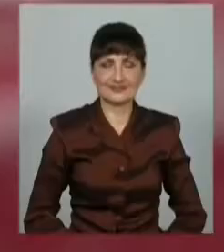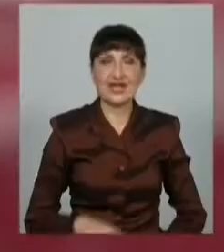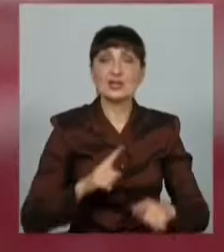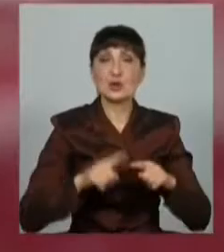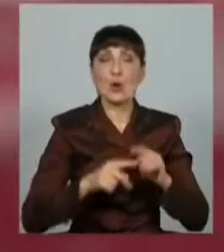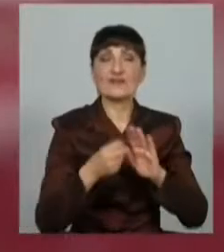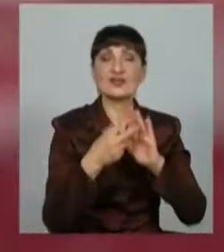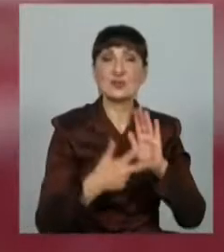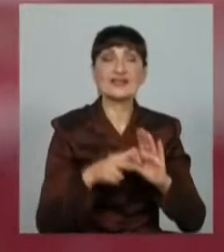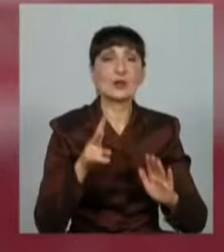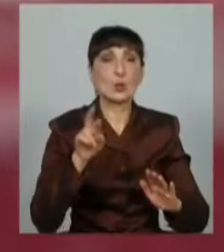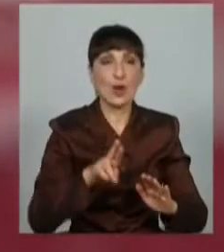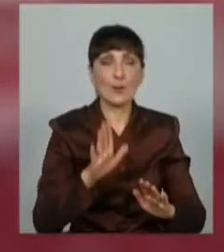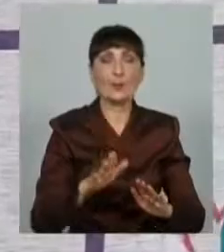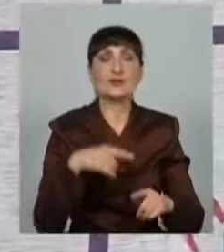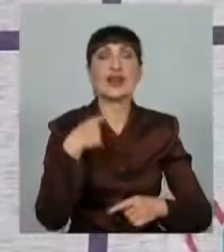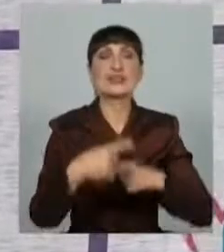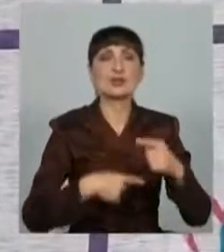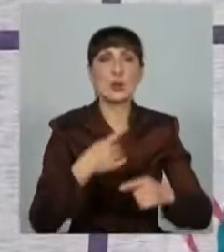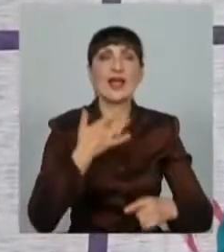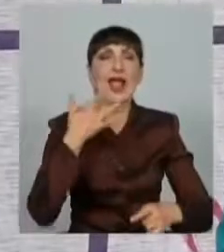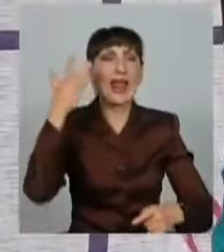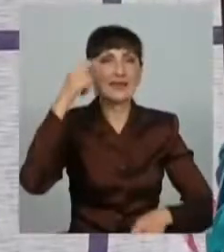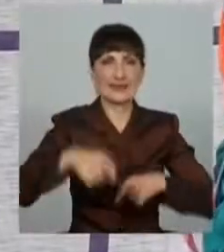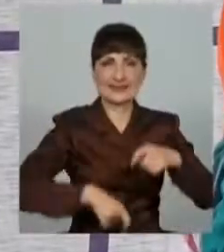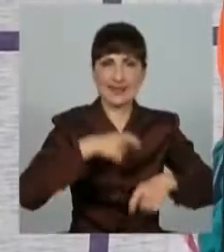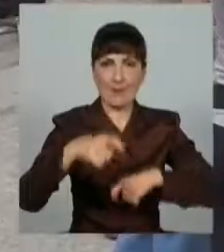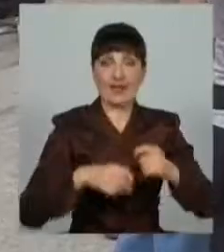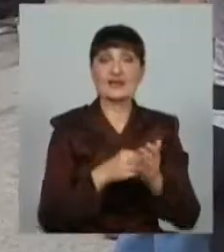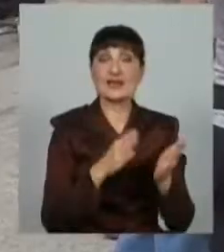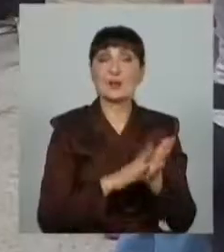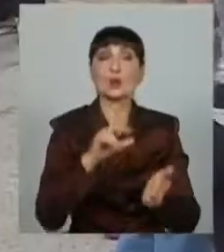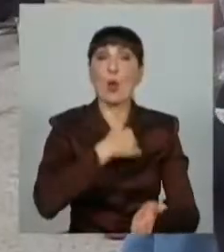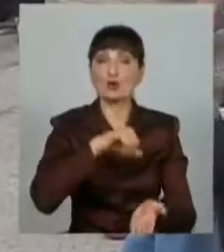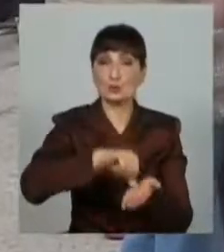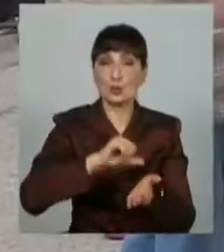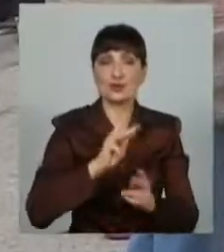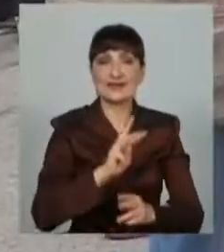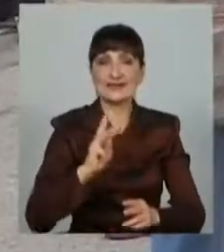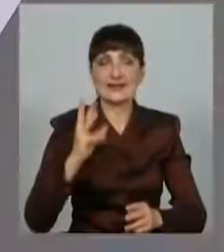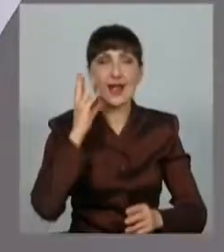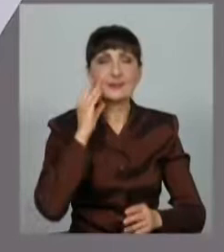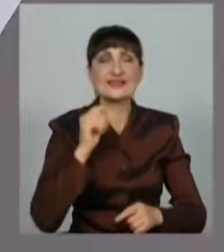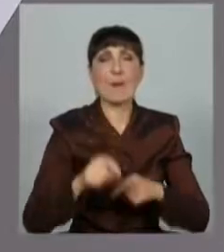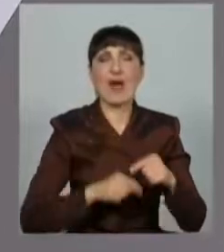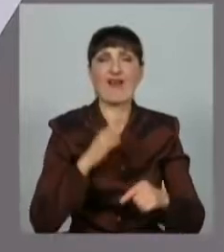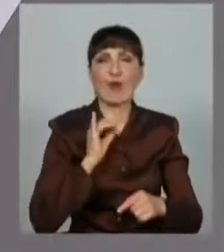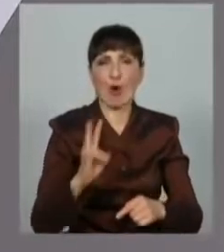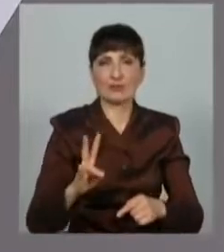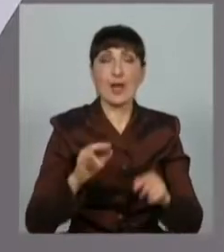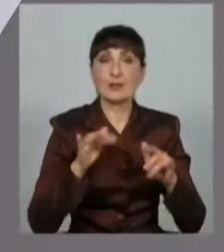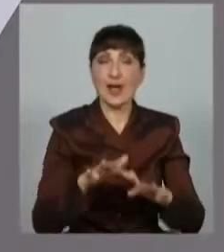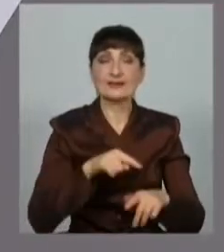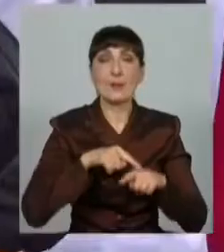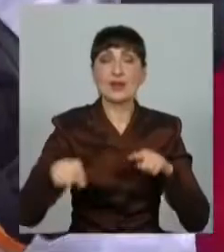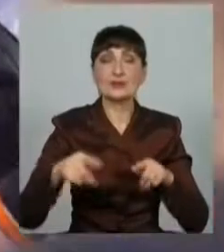Совсем скоро, 18 июля, состоится традиционный летний забег. Зарегистрироваться на участие можно на сайте алматинского марафона. Мероприятие